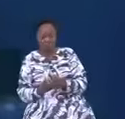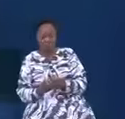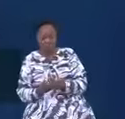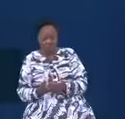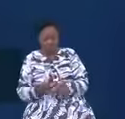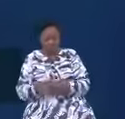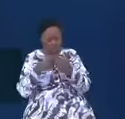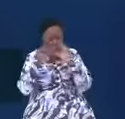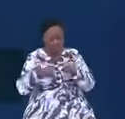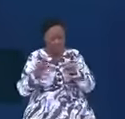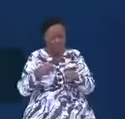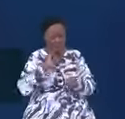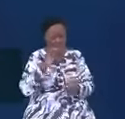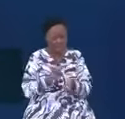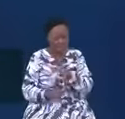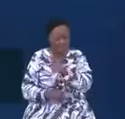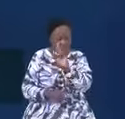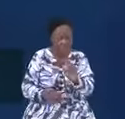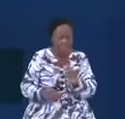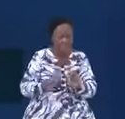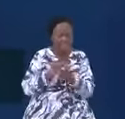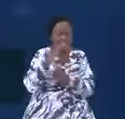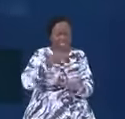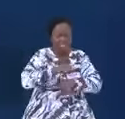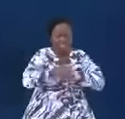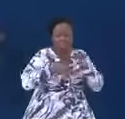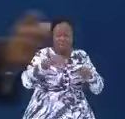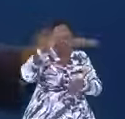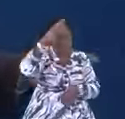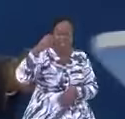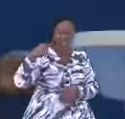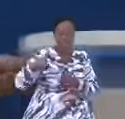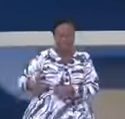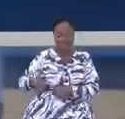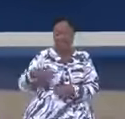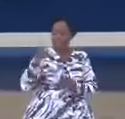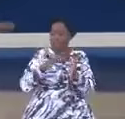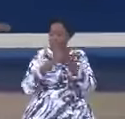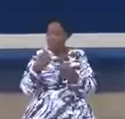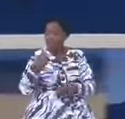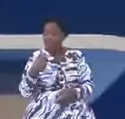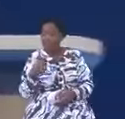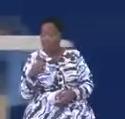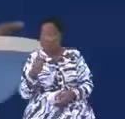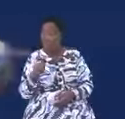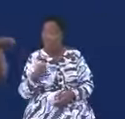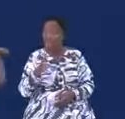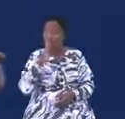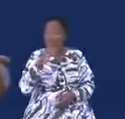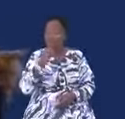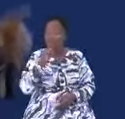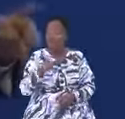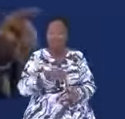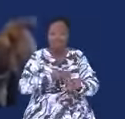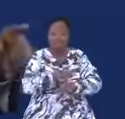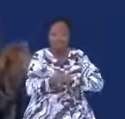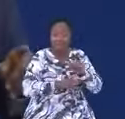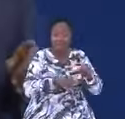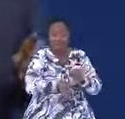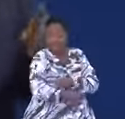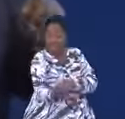de leduc à humain la bible dit ne vous y trompez pas ce qu'on nomme